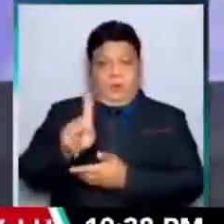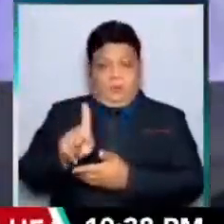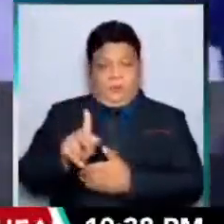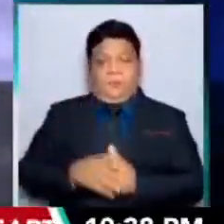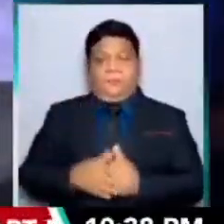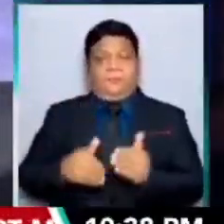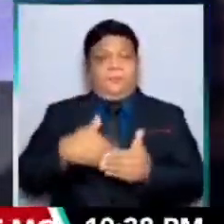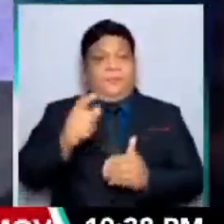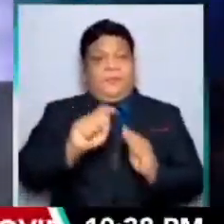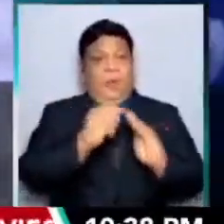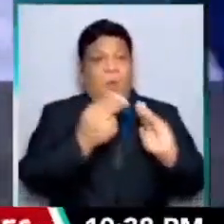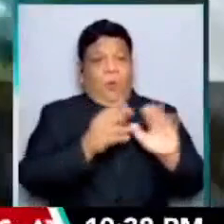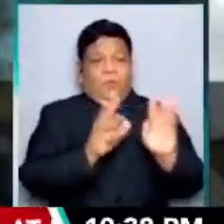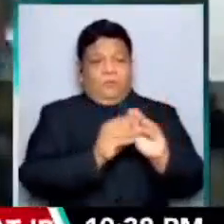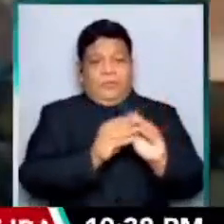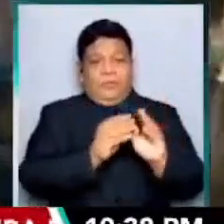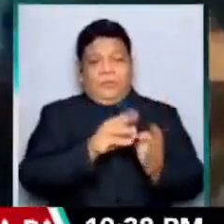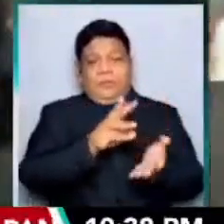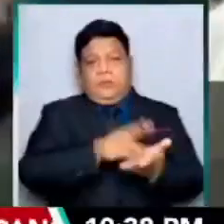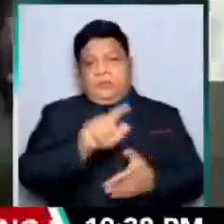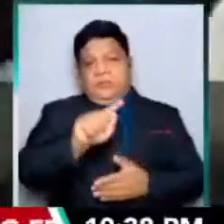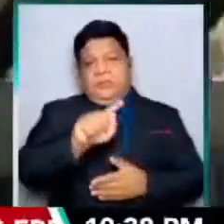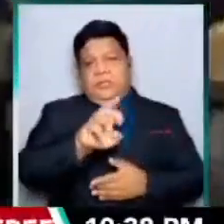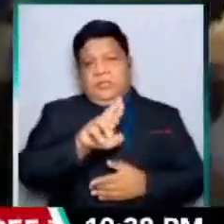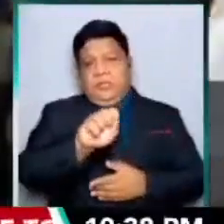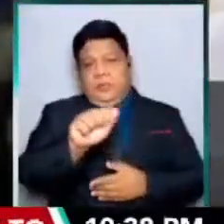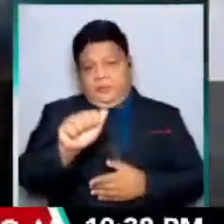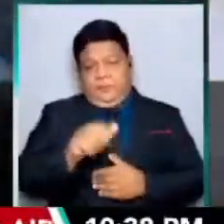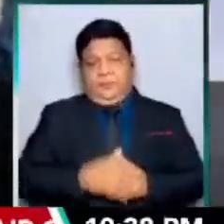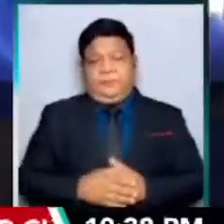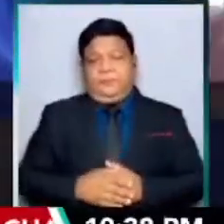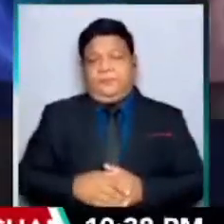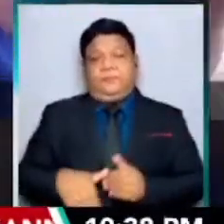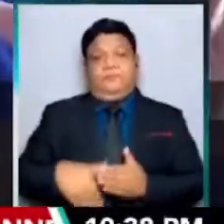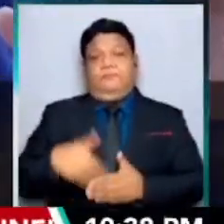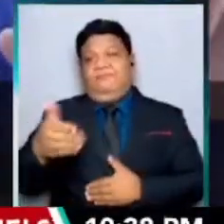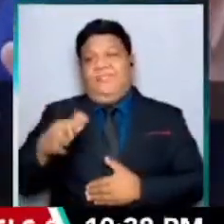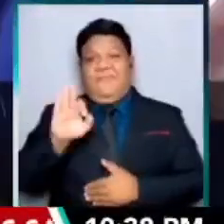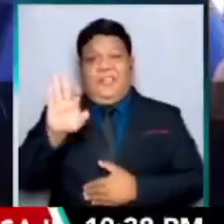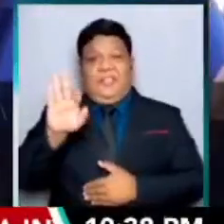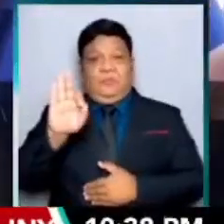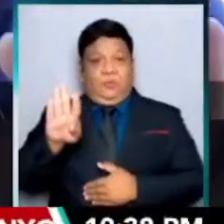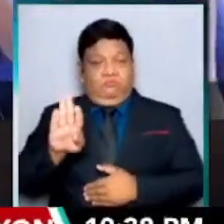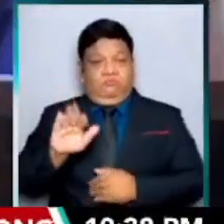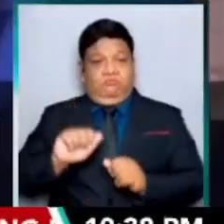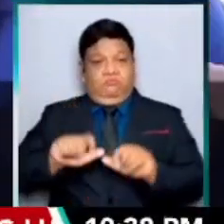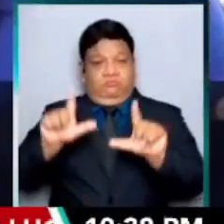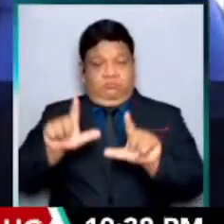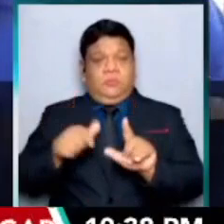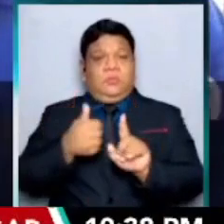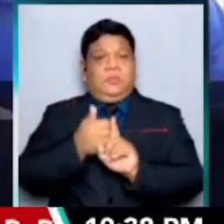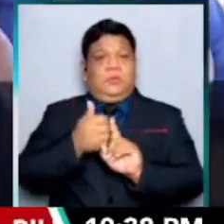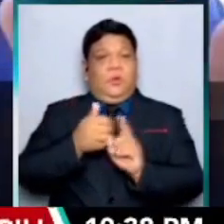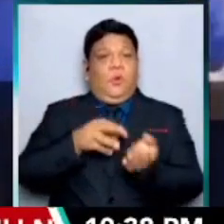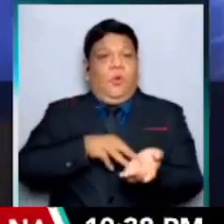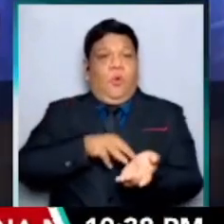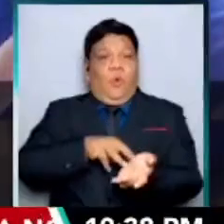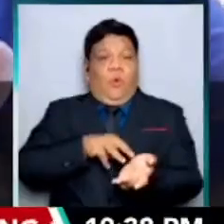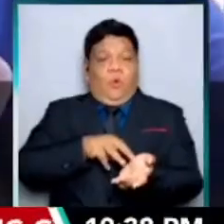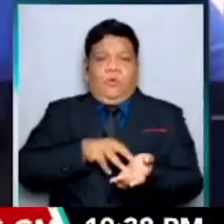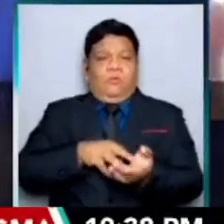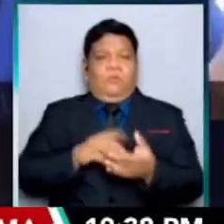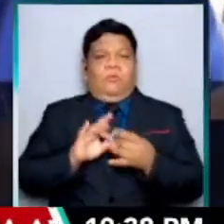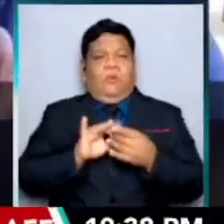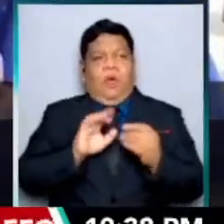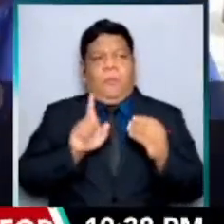sa Teresa Rizal. Sa isa namang Facebook video, tinalakay ni Doc Willie Ong ang tungkol sa bandwagon at mind